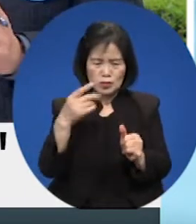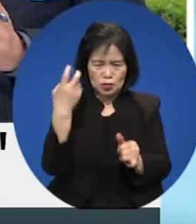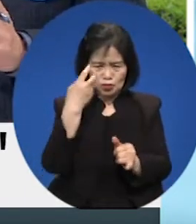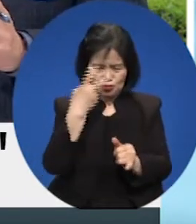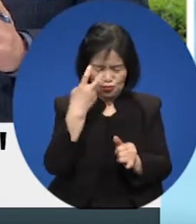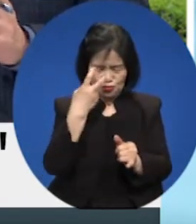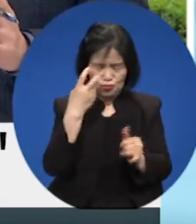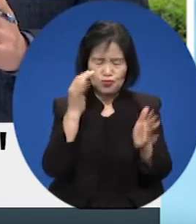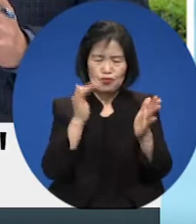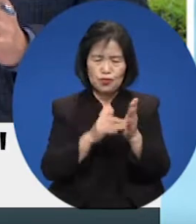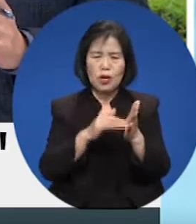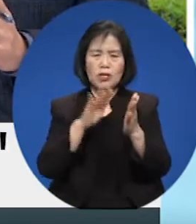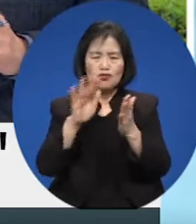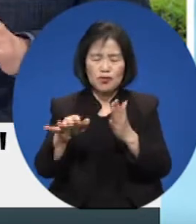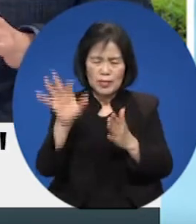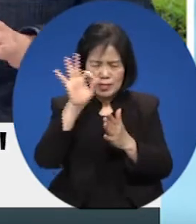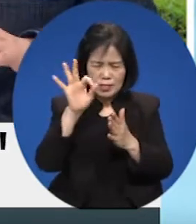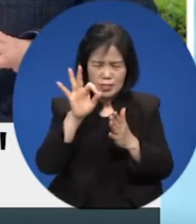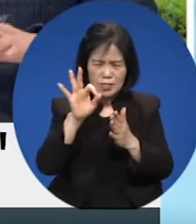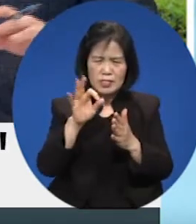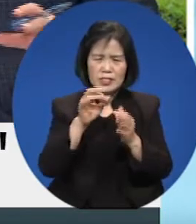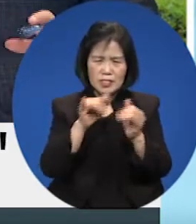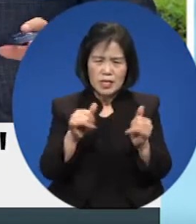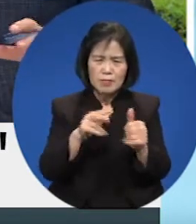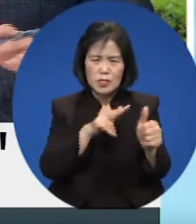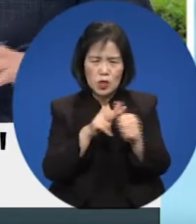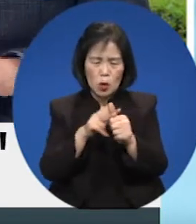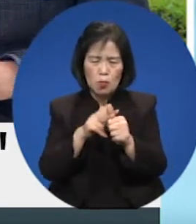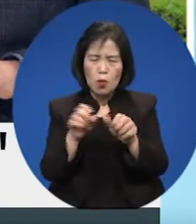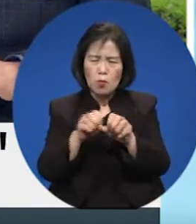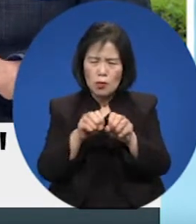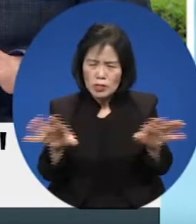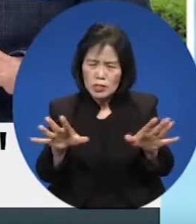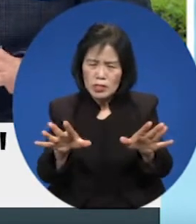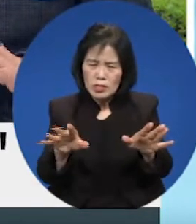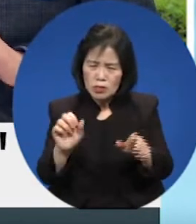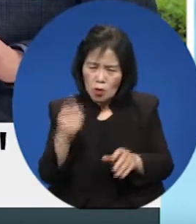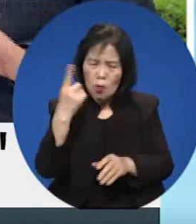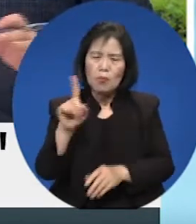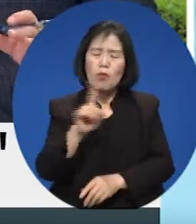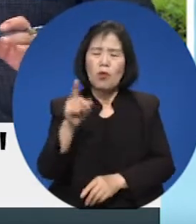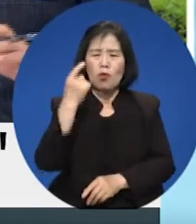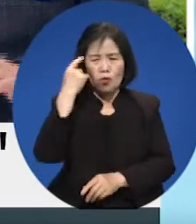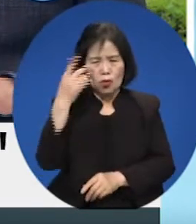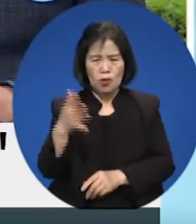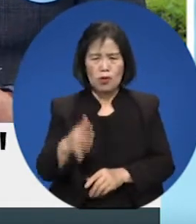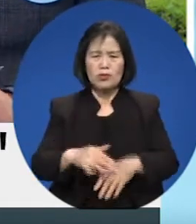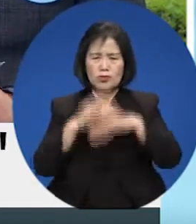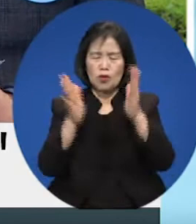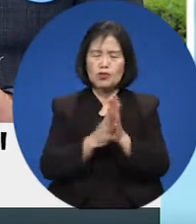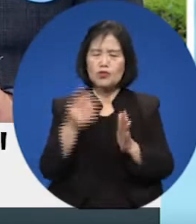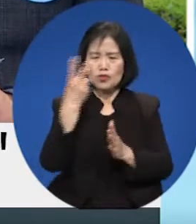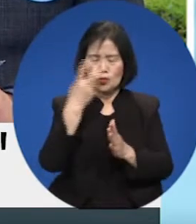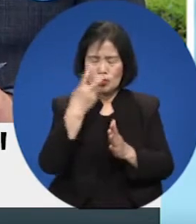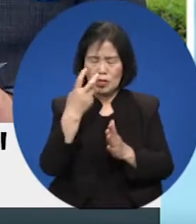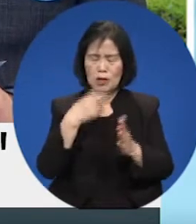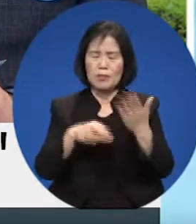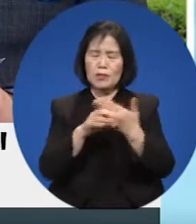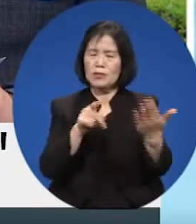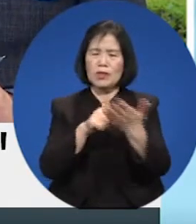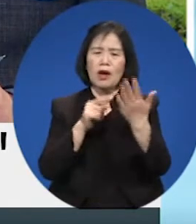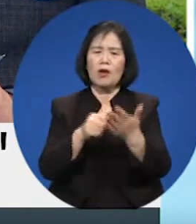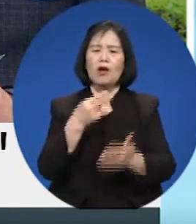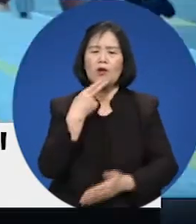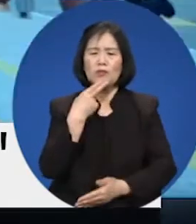놓고 그 다음에 그 사람이 어떻게 정보를 퍼뜨려 나 이렇게 해야지 되지 전수조사를 해서는 절대로 안 나오고요